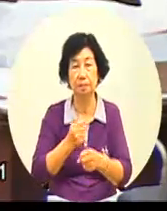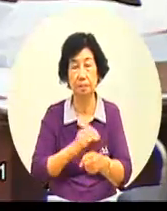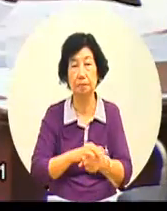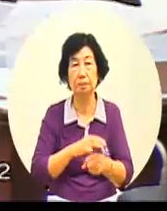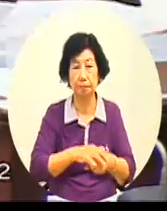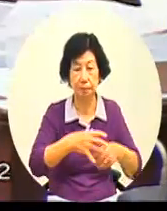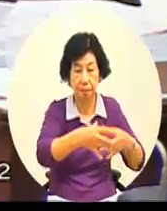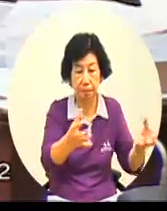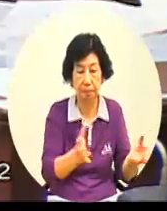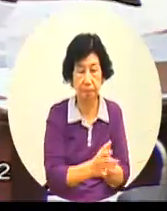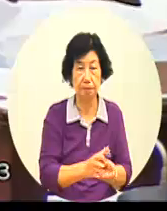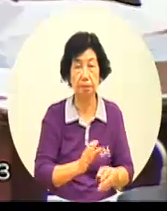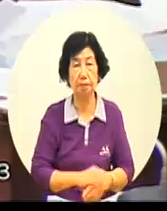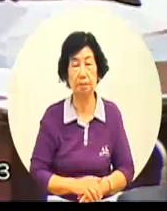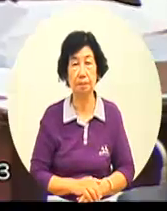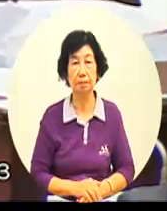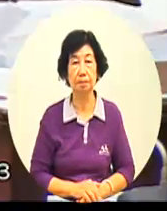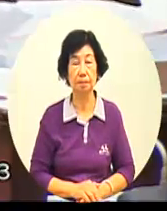吼。过来